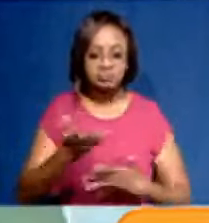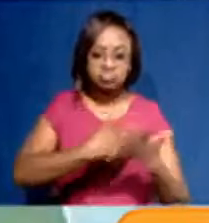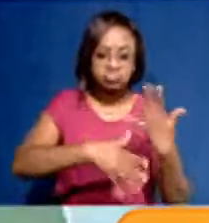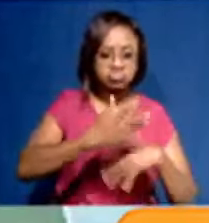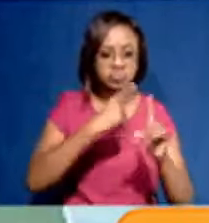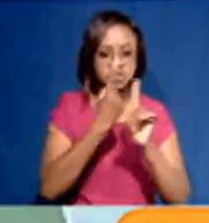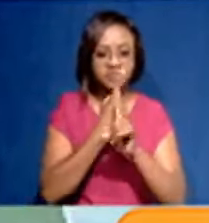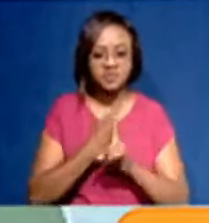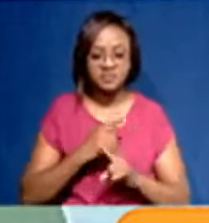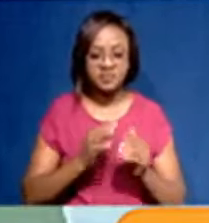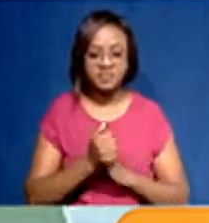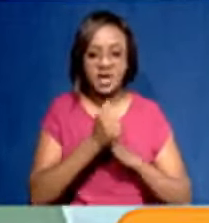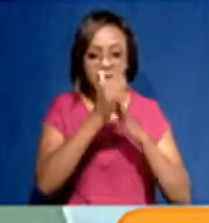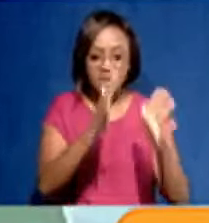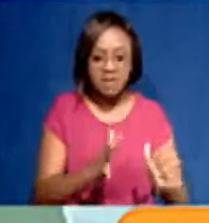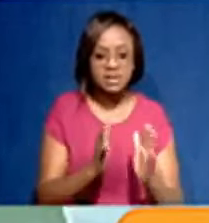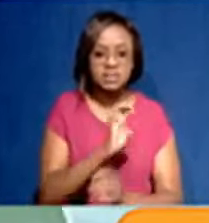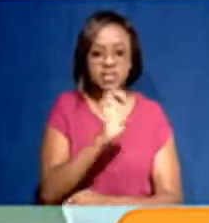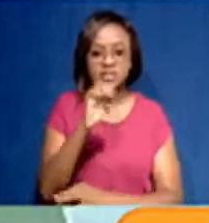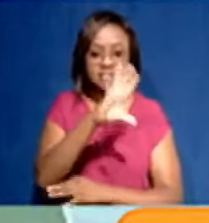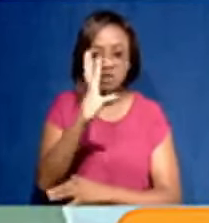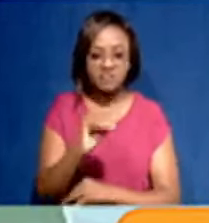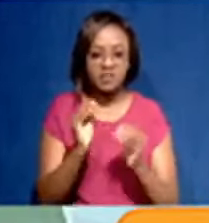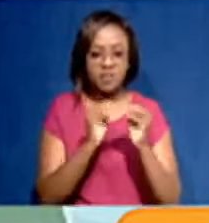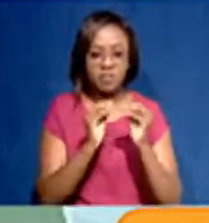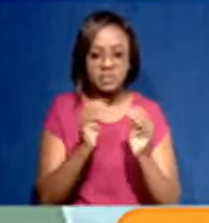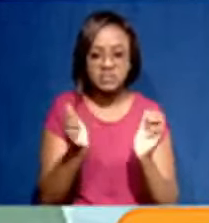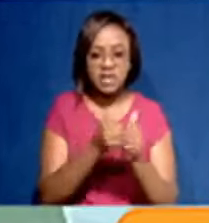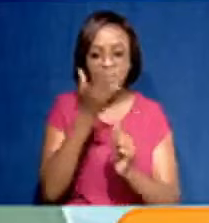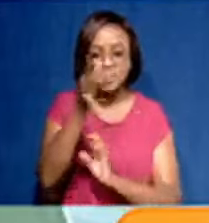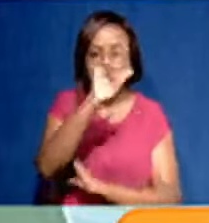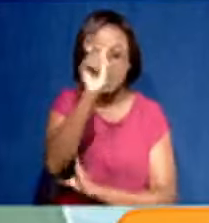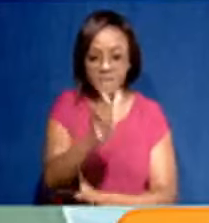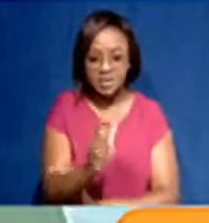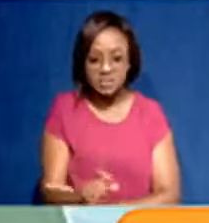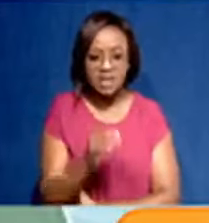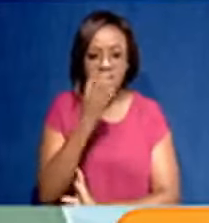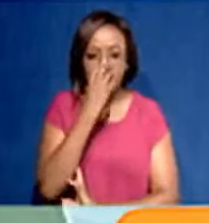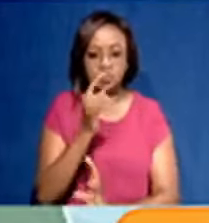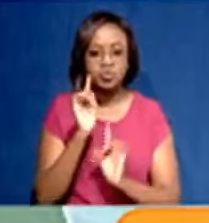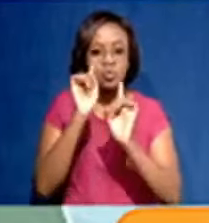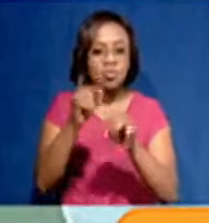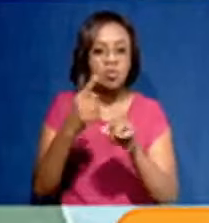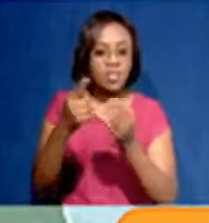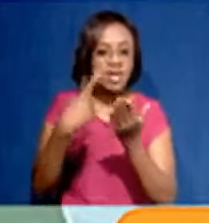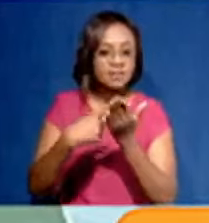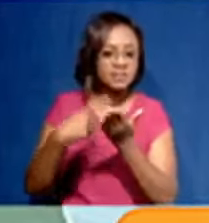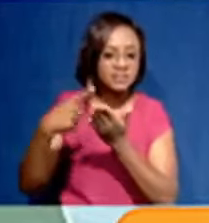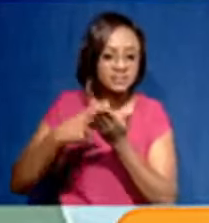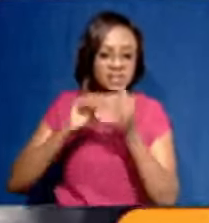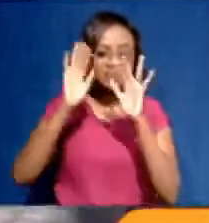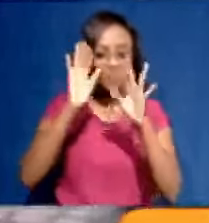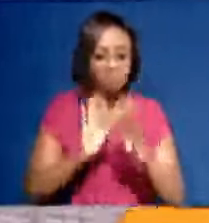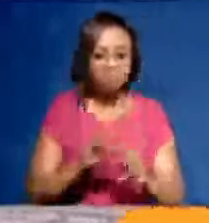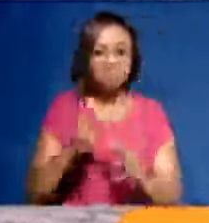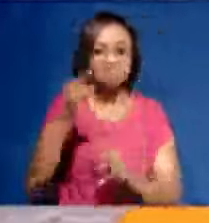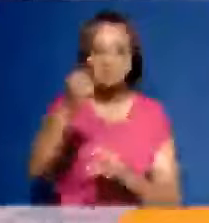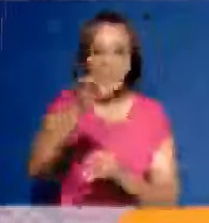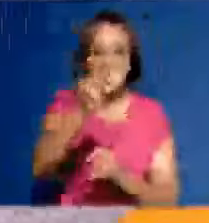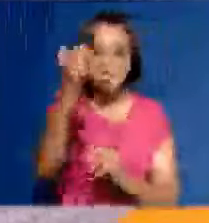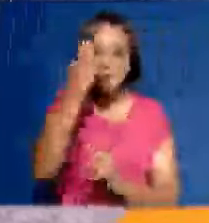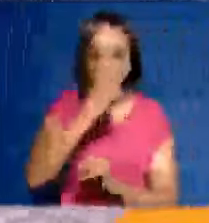viongozi wengine wa bara la Afrika kwa mkutano mjini Roma, Italia. Rais alizungumza kuhusu haja ya mataifa ya bara